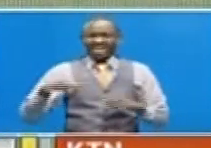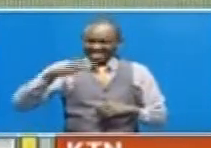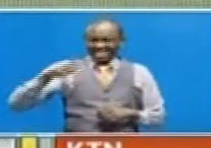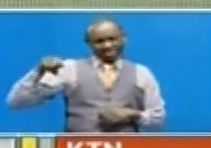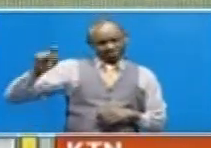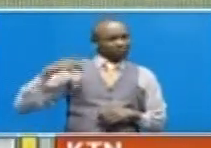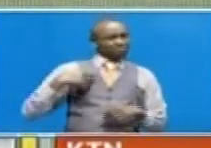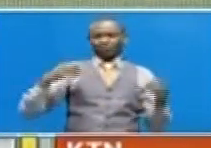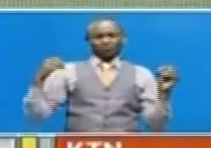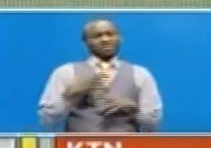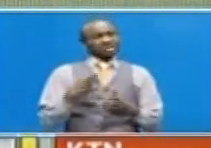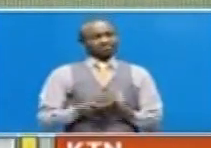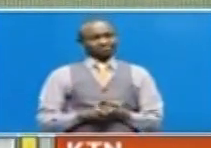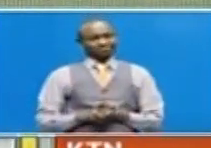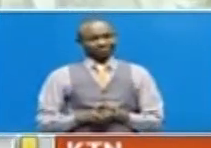hicho.